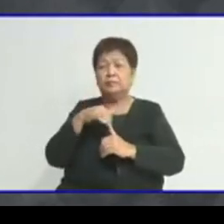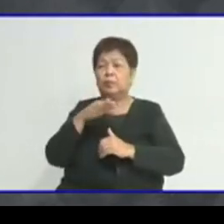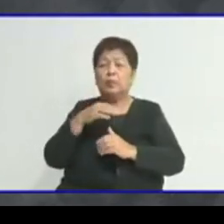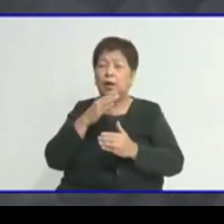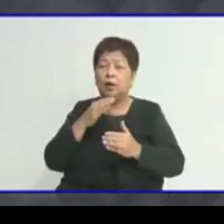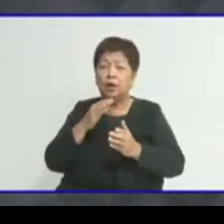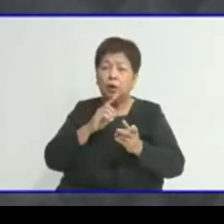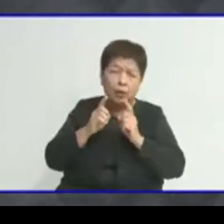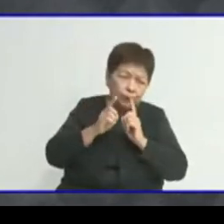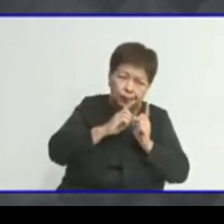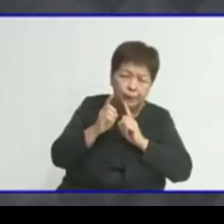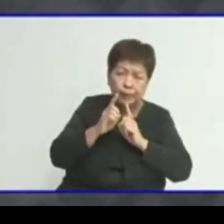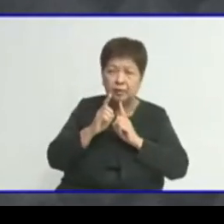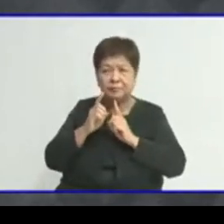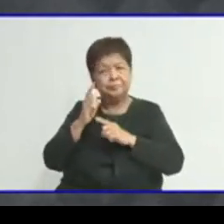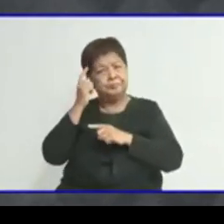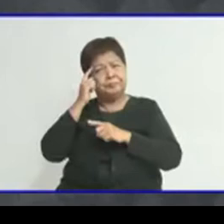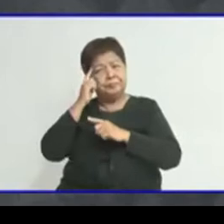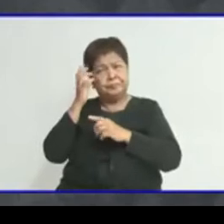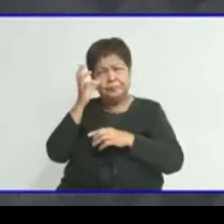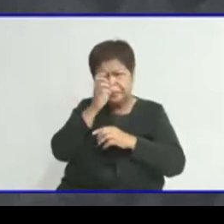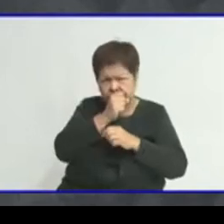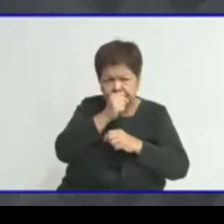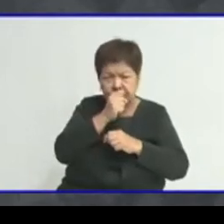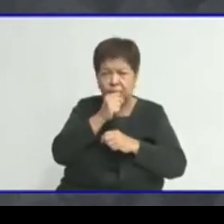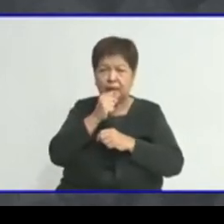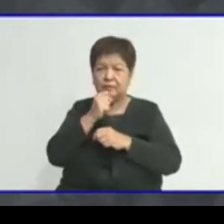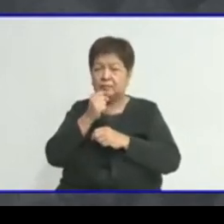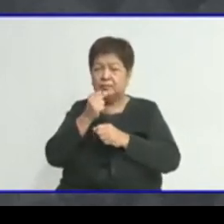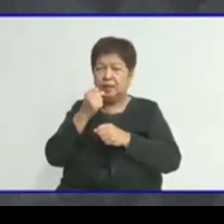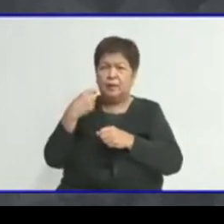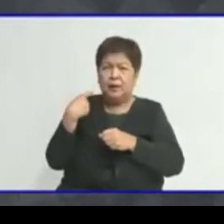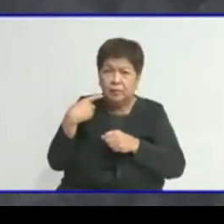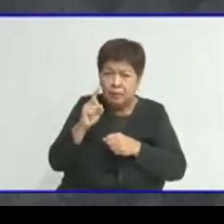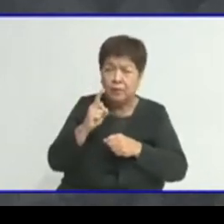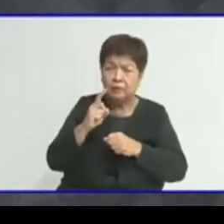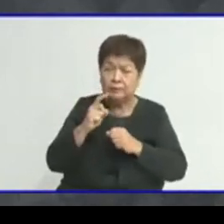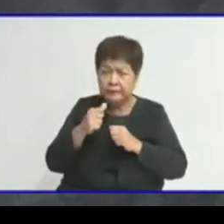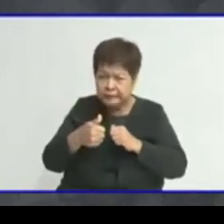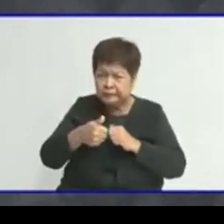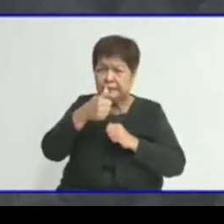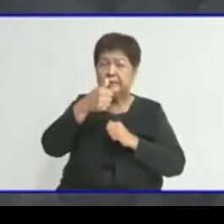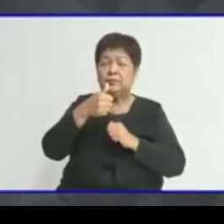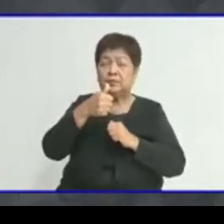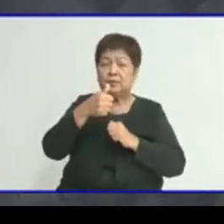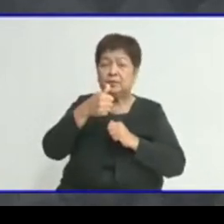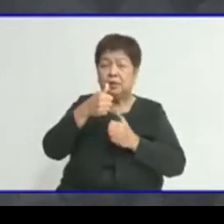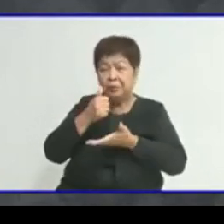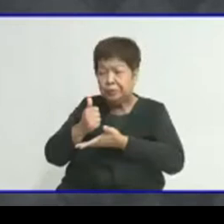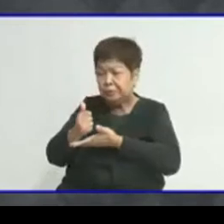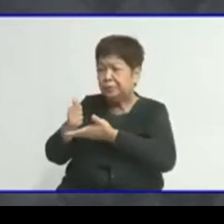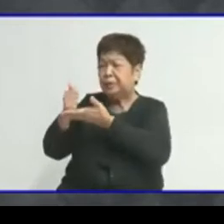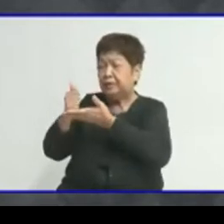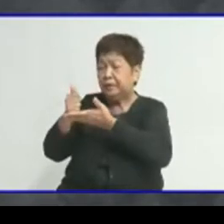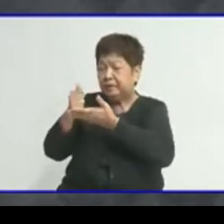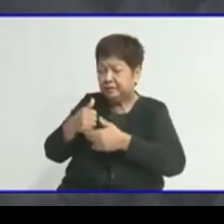ยตั้งข้อสังเกตกันนะคะเพื่อผลประโยชน์ที่สูงที่สุดดีที่สุดให้กับผู้ลี้ภัยค่ะเพราะ